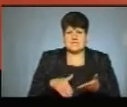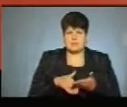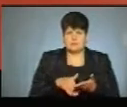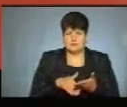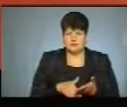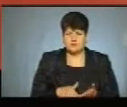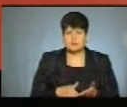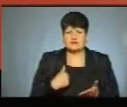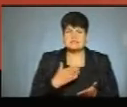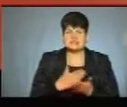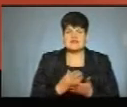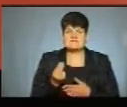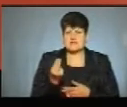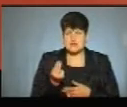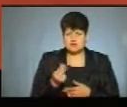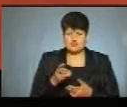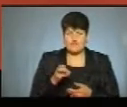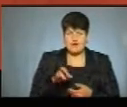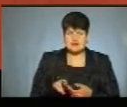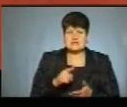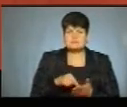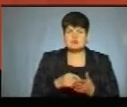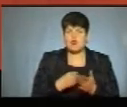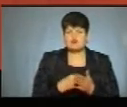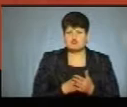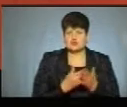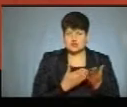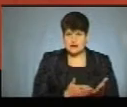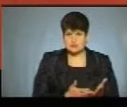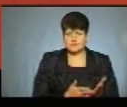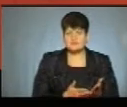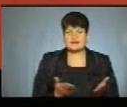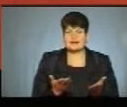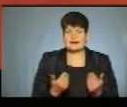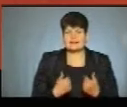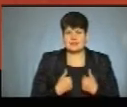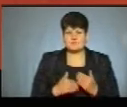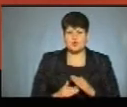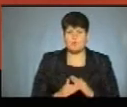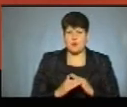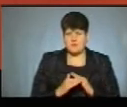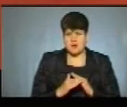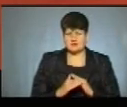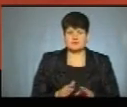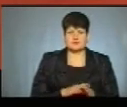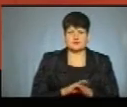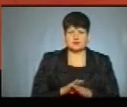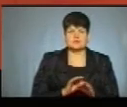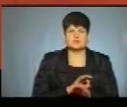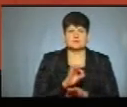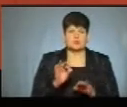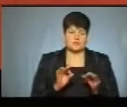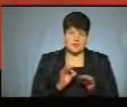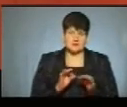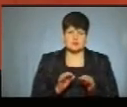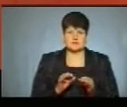нас є фінансування з міського бюджету, яке нам, звичайно, допомагає реалізовувати проекти.